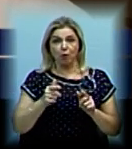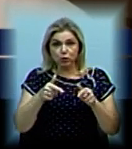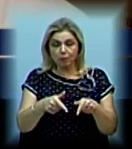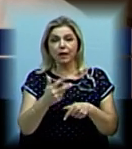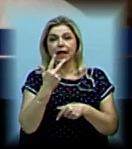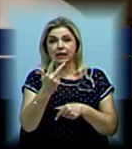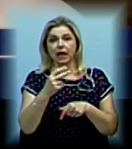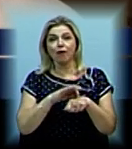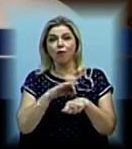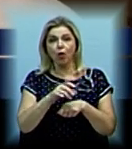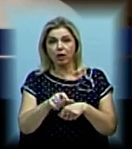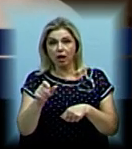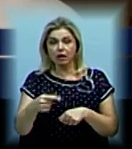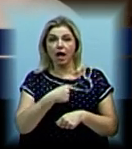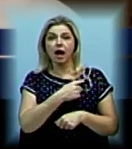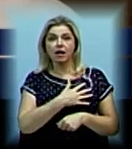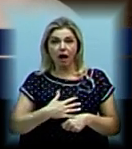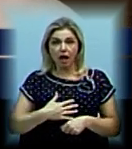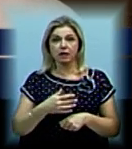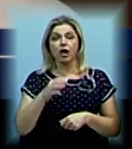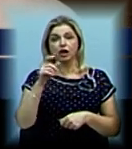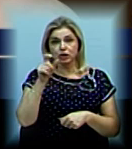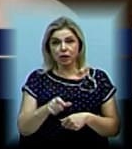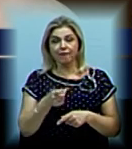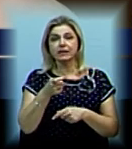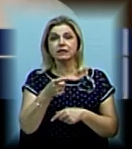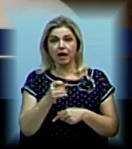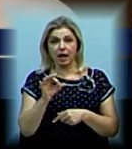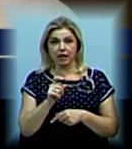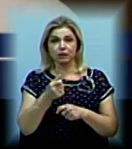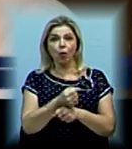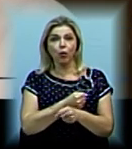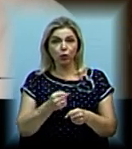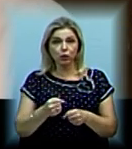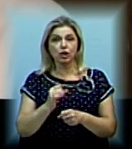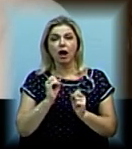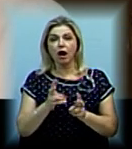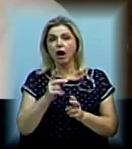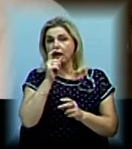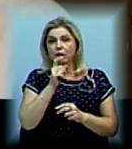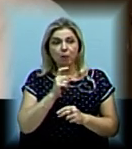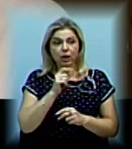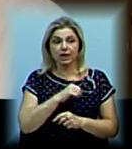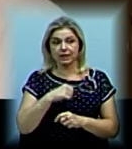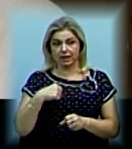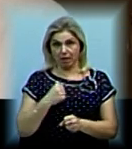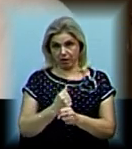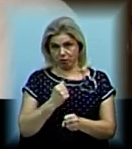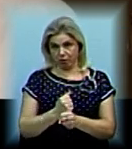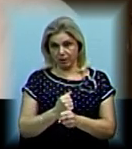поранених від наслідків чоловіка, який стріляв з вогнепальної зброї, як мені як зрозумів, саморобного